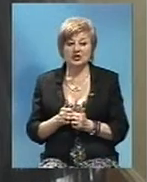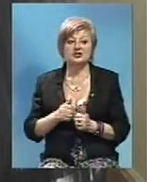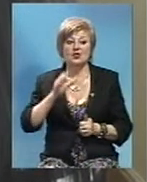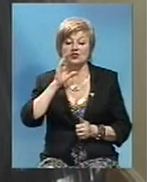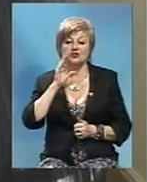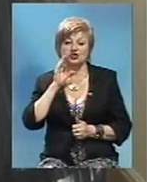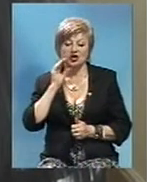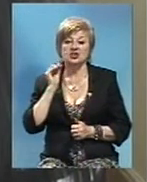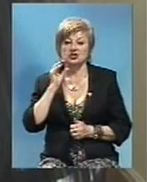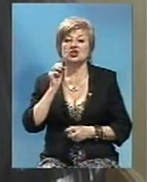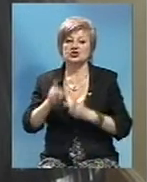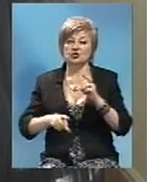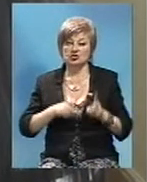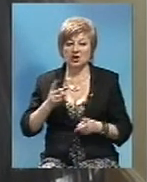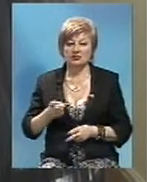Шевченківська районна адміністрація.